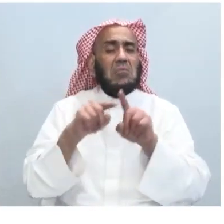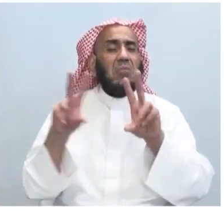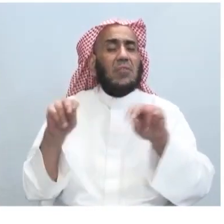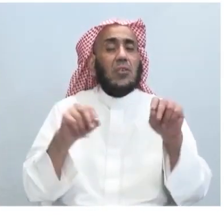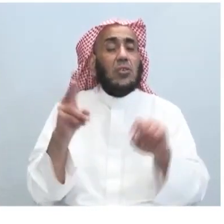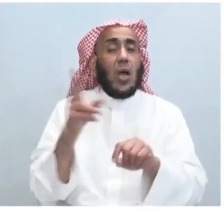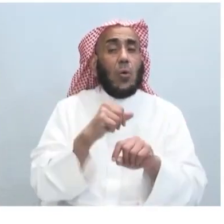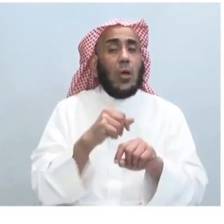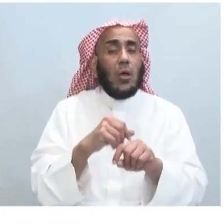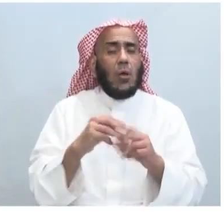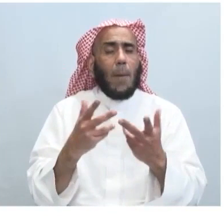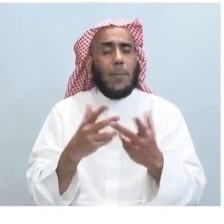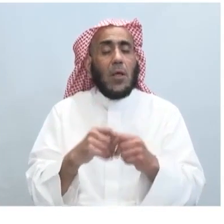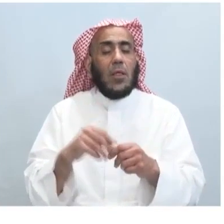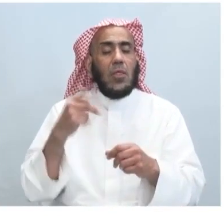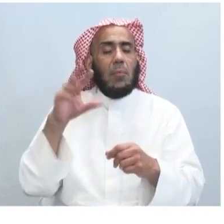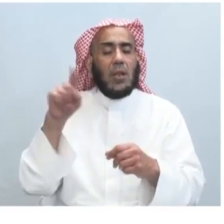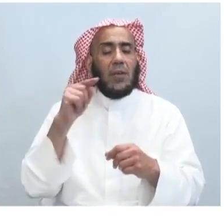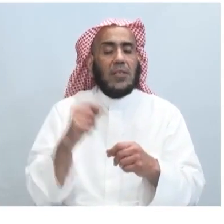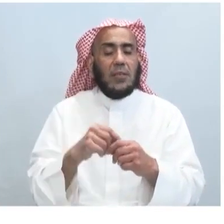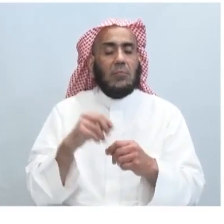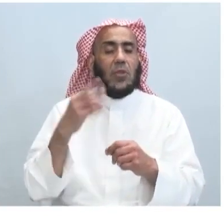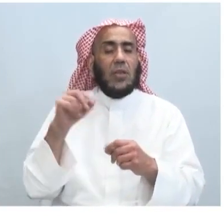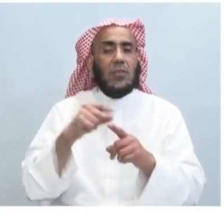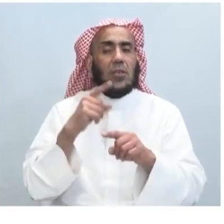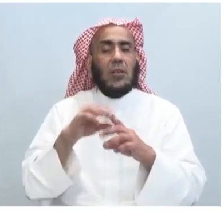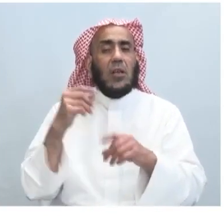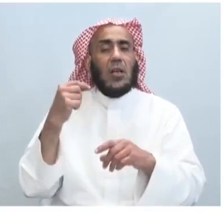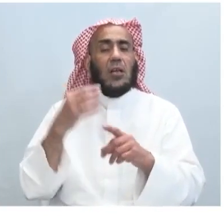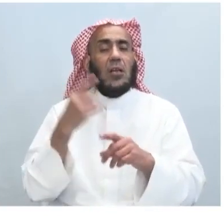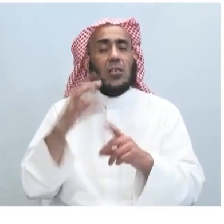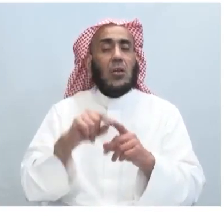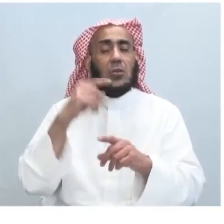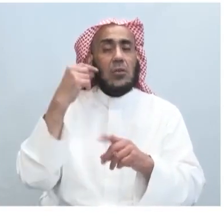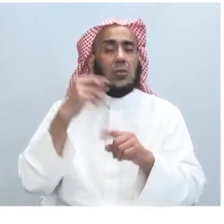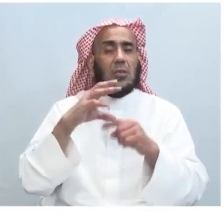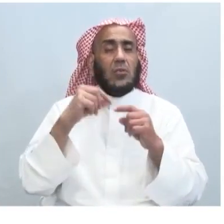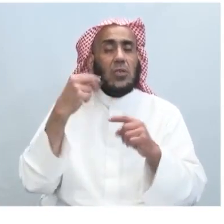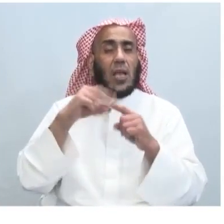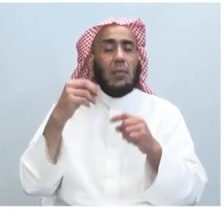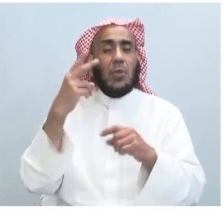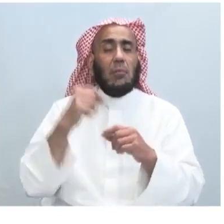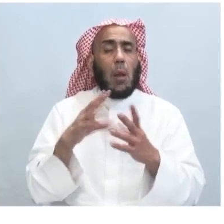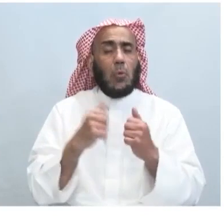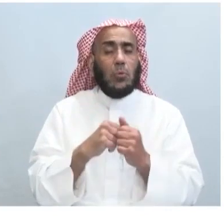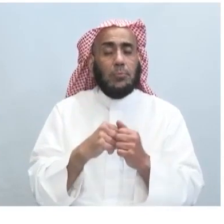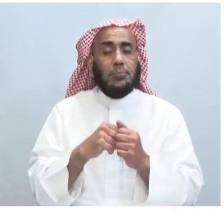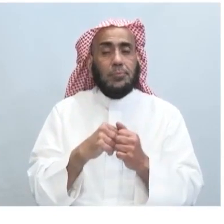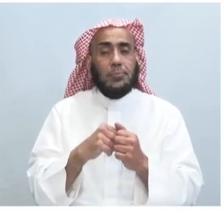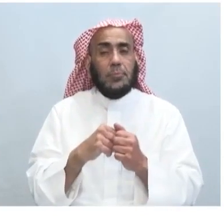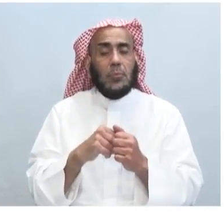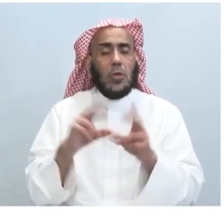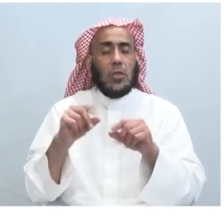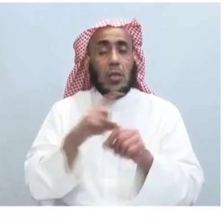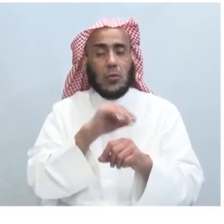تساوي ماذا 8.2 في 10 اس سالب ا اذا ما المطلوب هنا